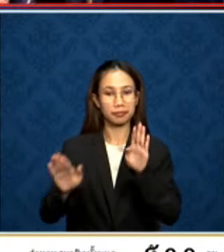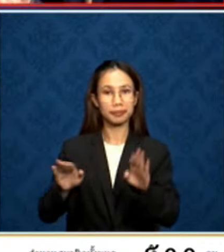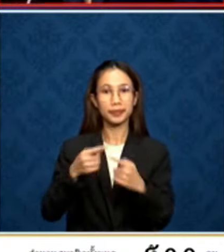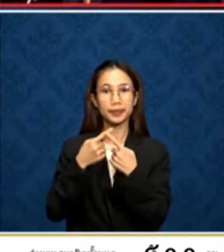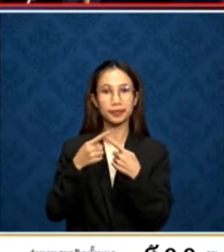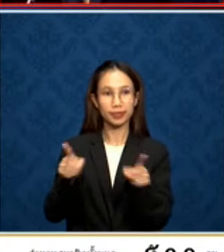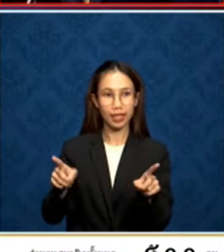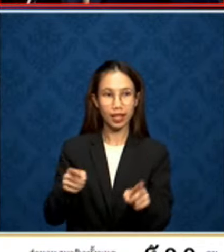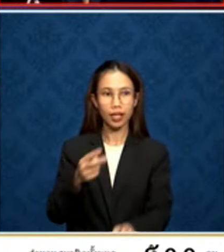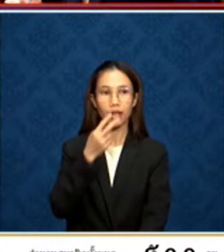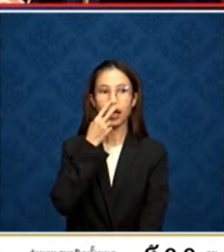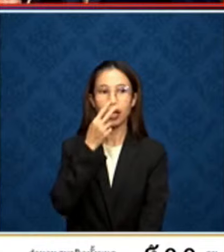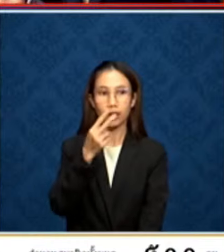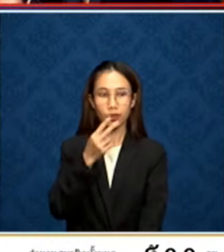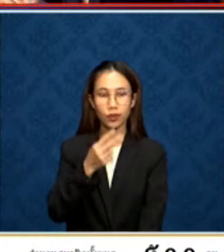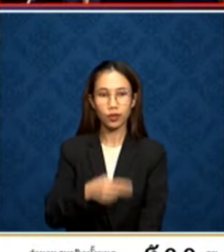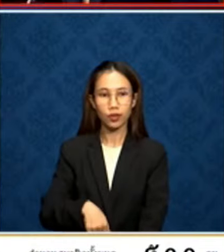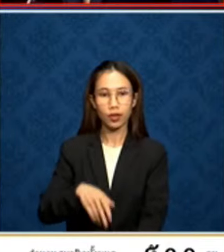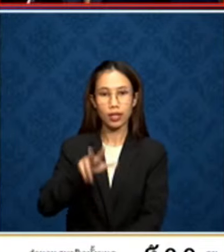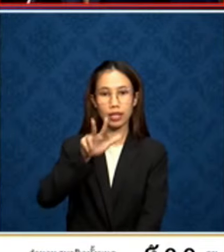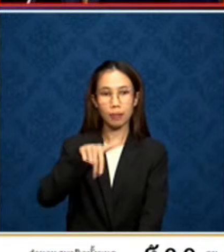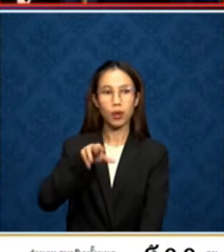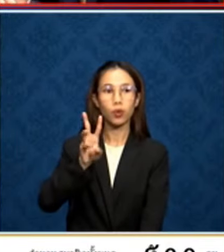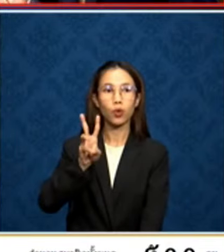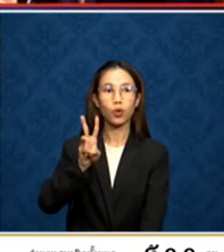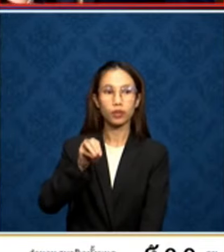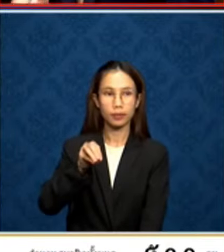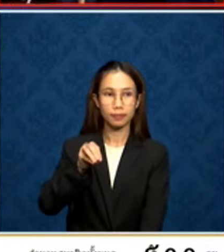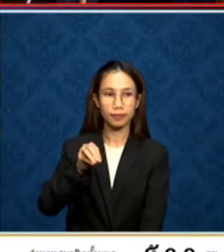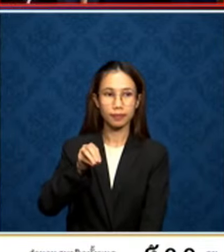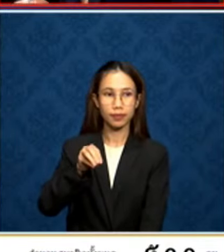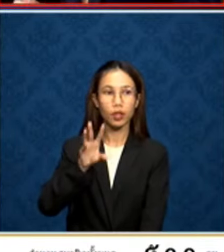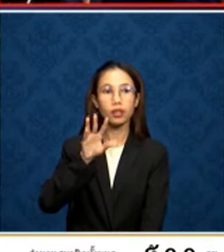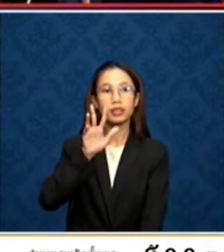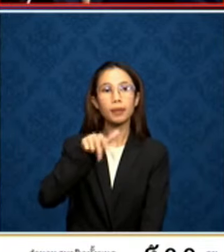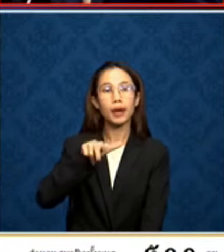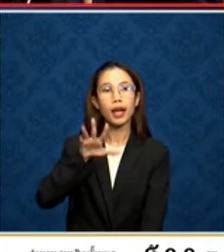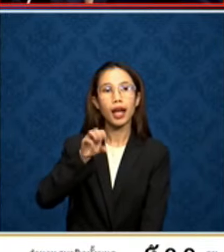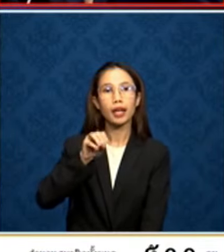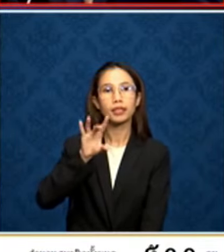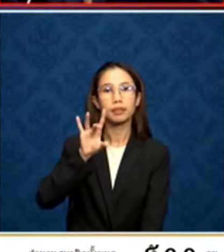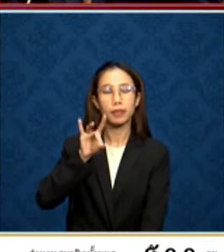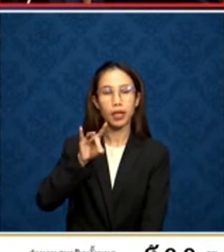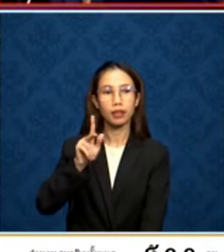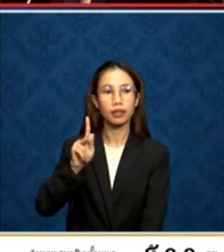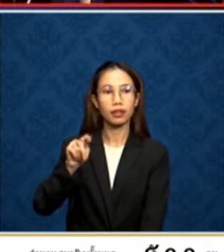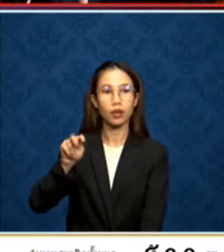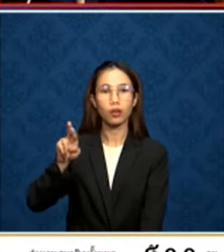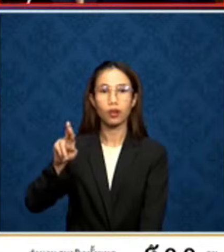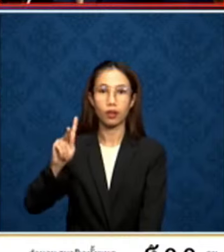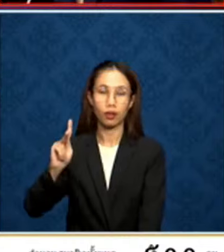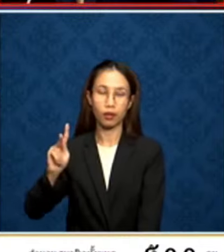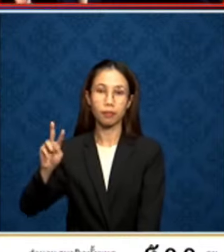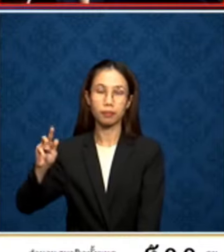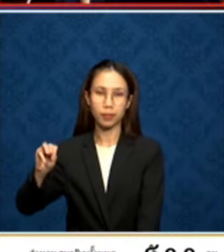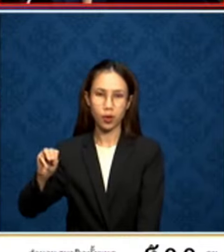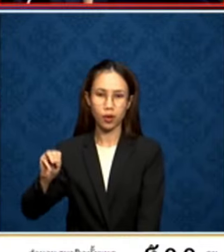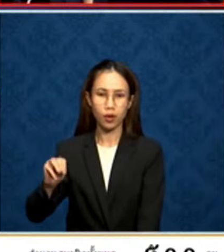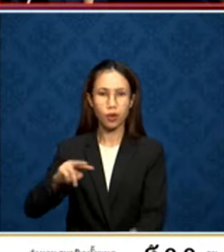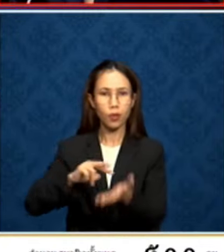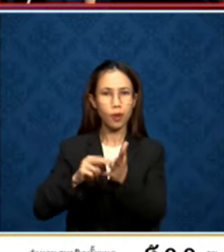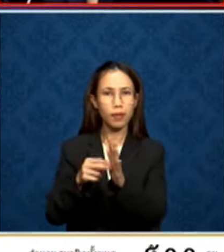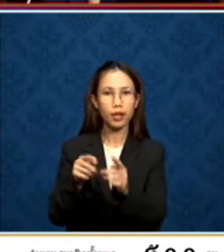ดูที่แฟรงก์เฟิร์ตค่ะอยู่ที่3,000 58คนต่อตารางกิโลเมตนี่แสดงให้เห็นว่าประชา